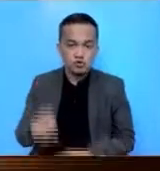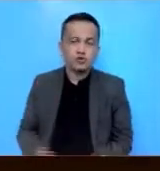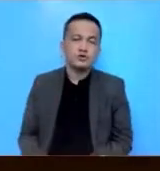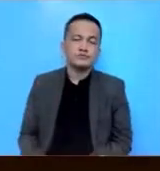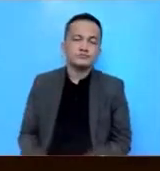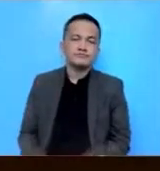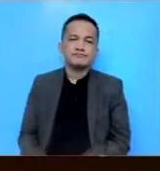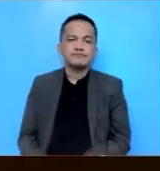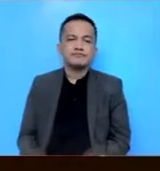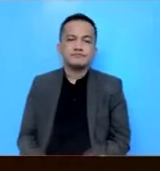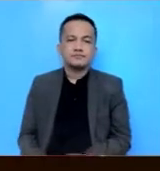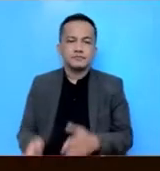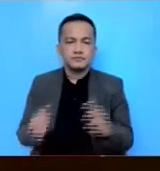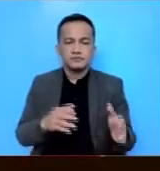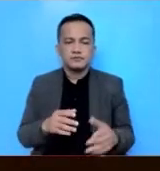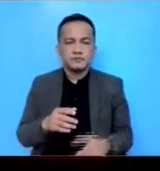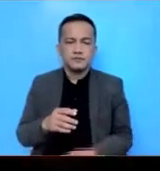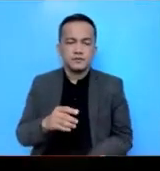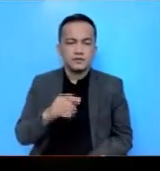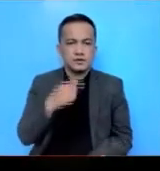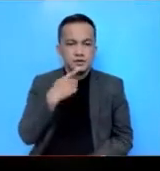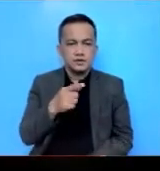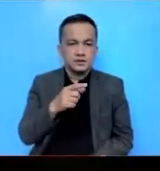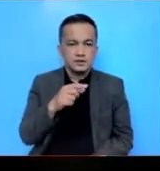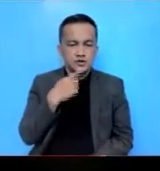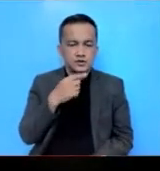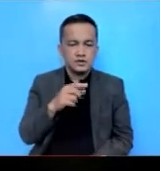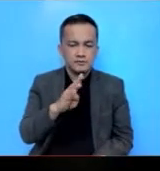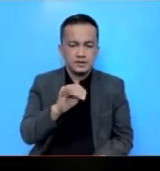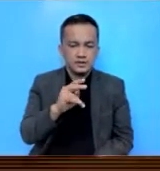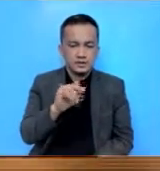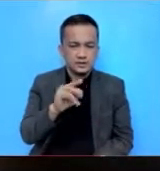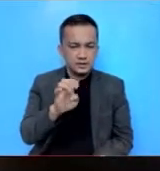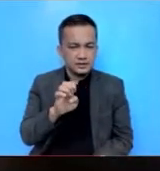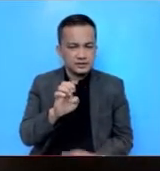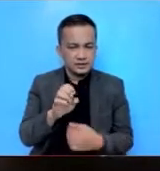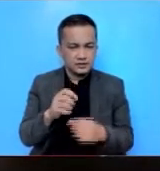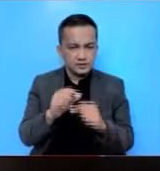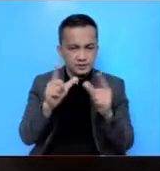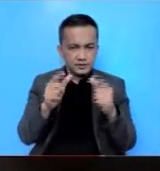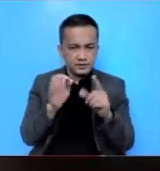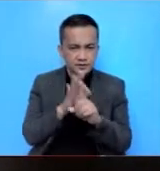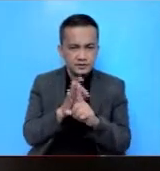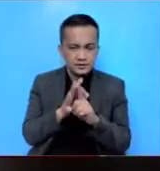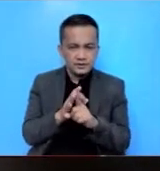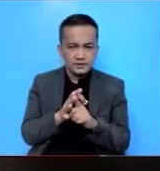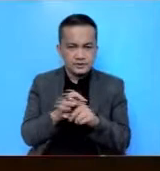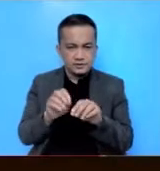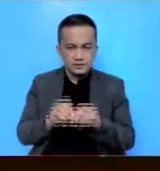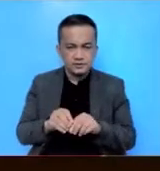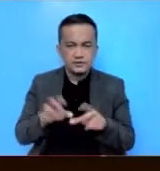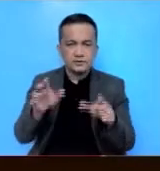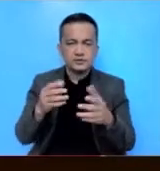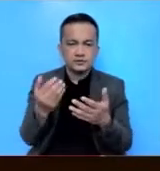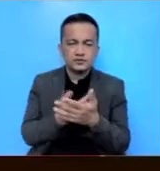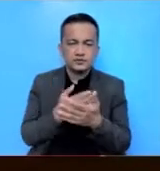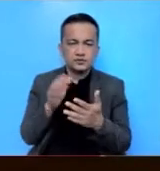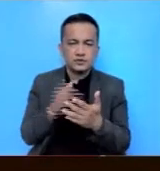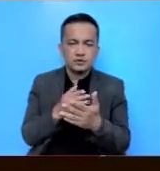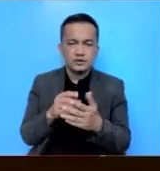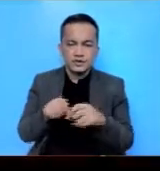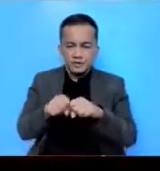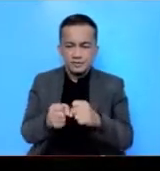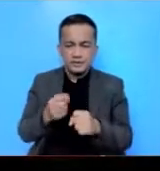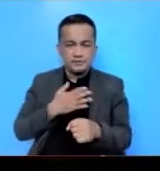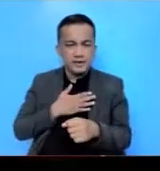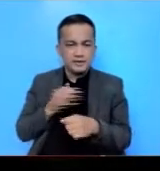Samantala, Queen B is back. Sinurpresa ni Beyonce ang kanyang fans nang i-release ngayon ang new single niyang Break My Soul. Kasama sa